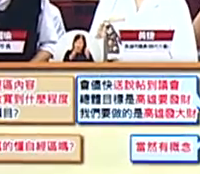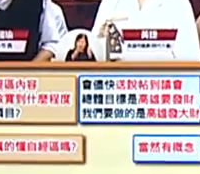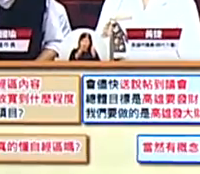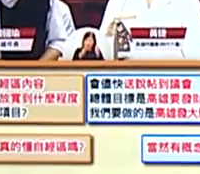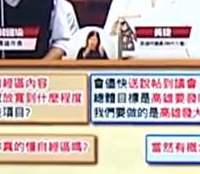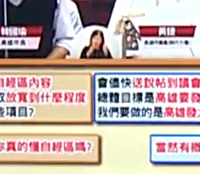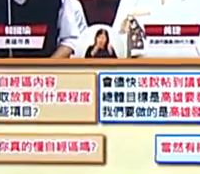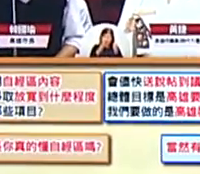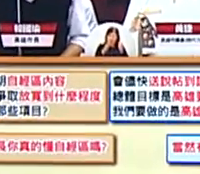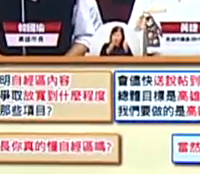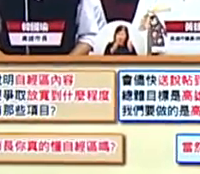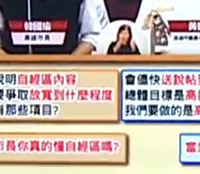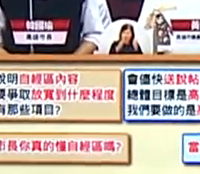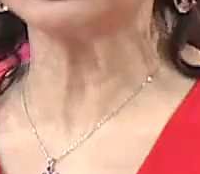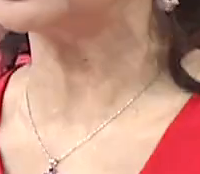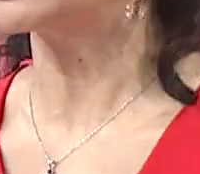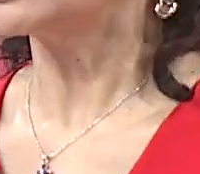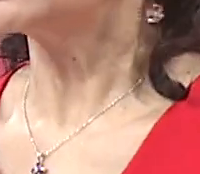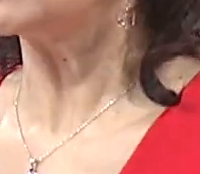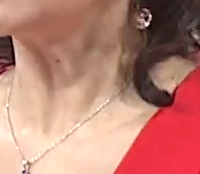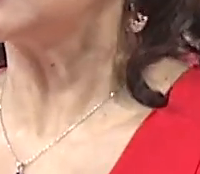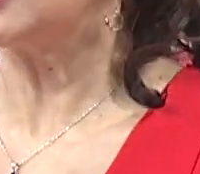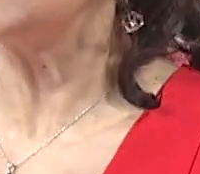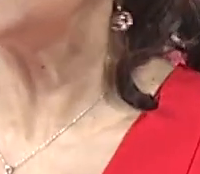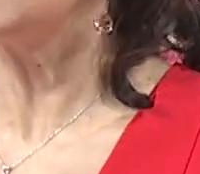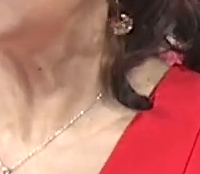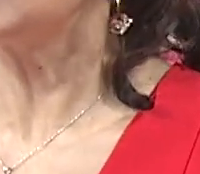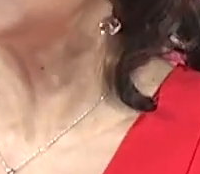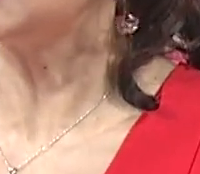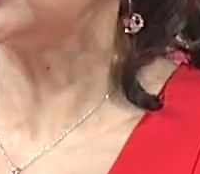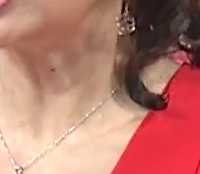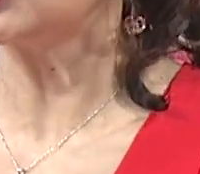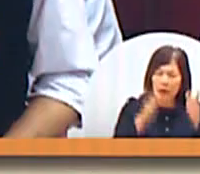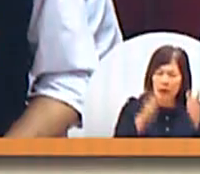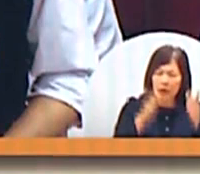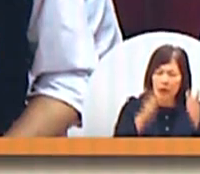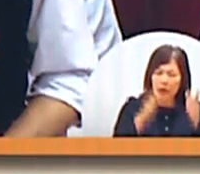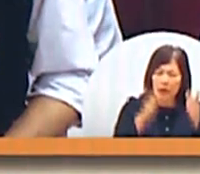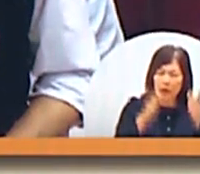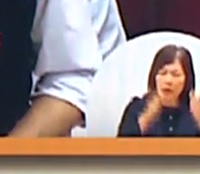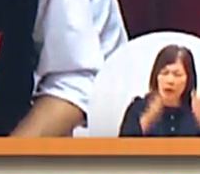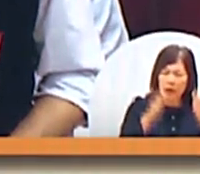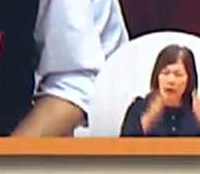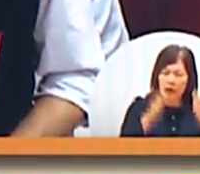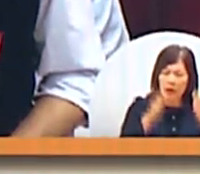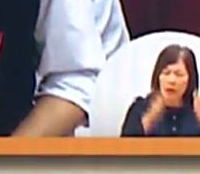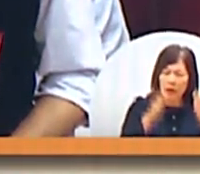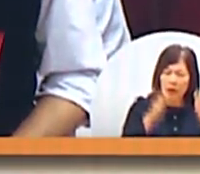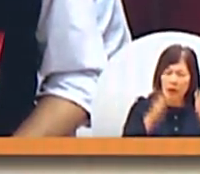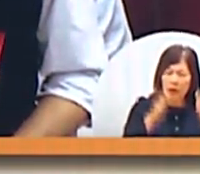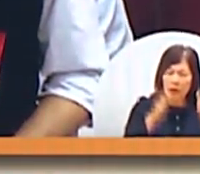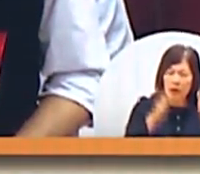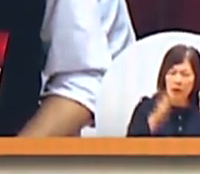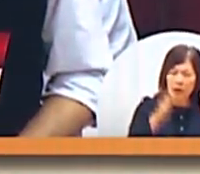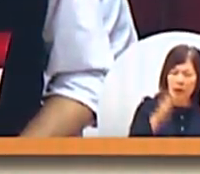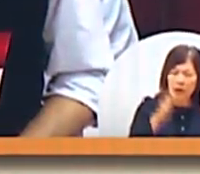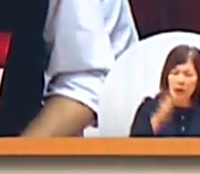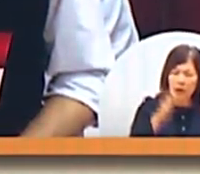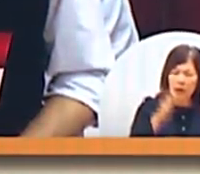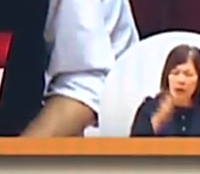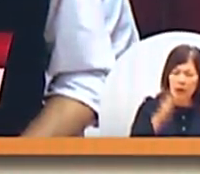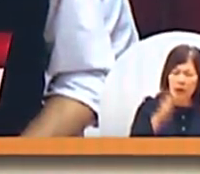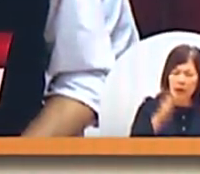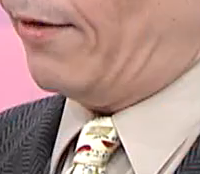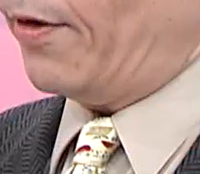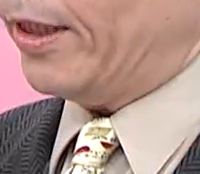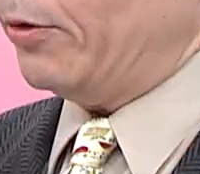韩国瑜在高雄市议会的答询，就这个年轻的市议员26岁一炮而红， 真的， 对韩国瑜是不是真的会有